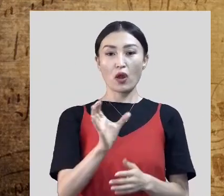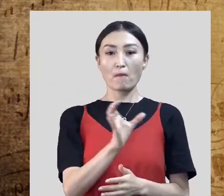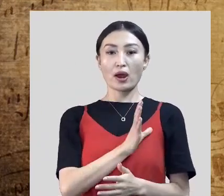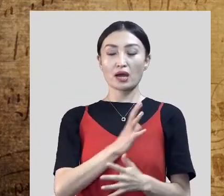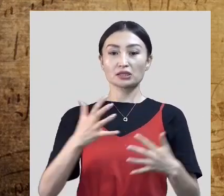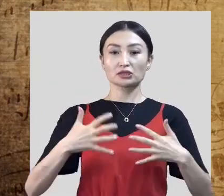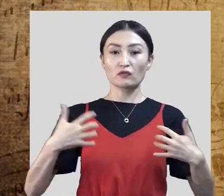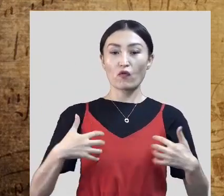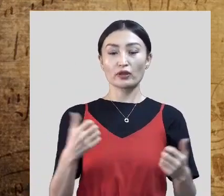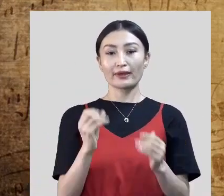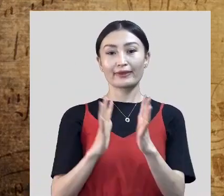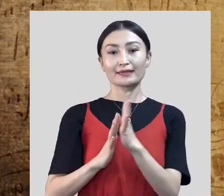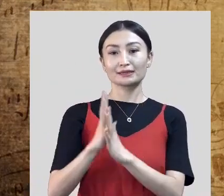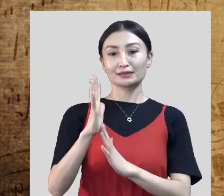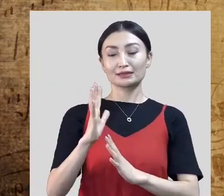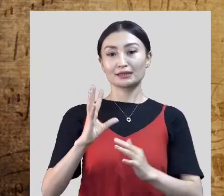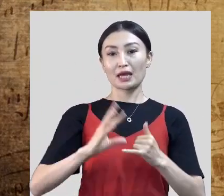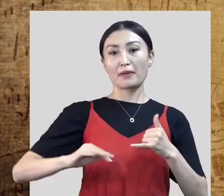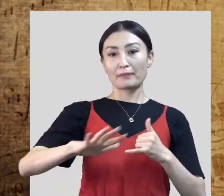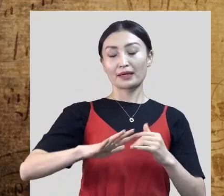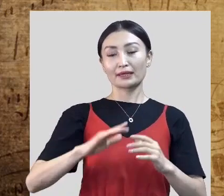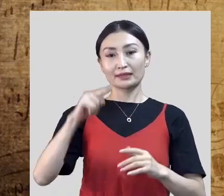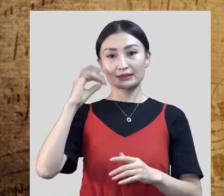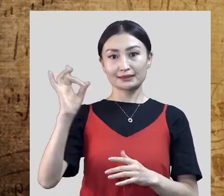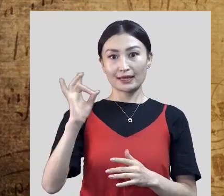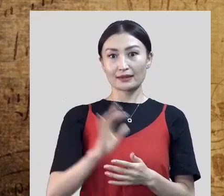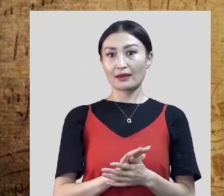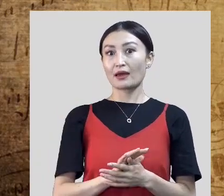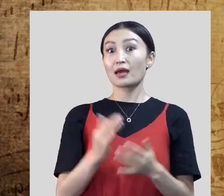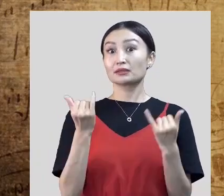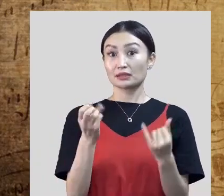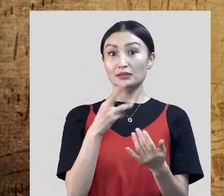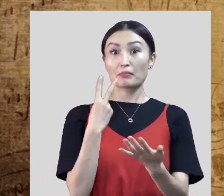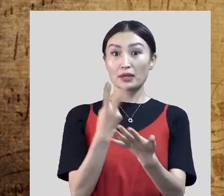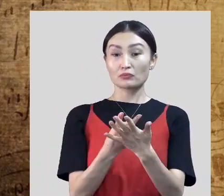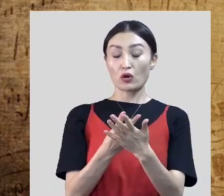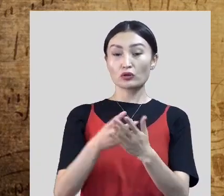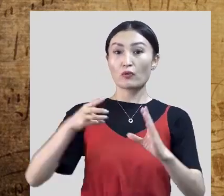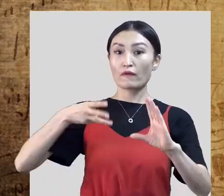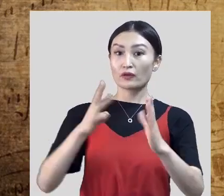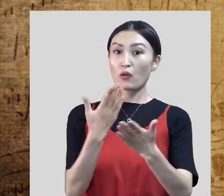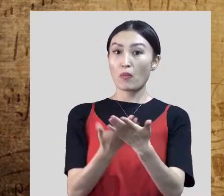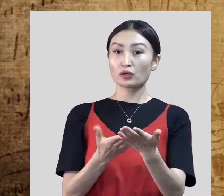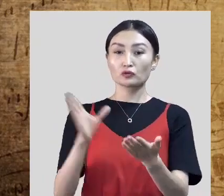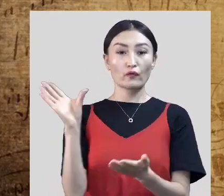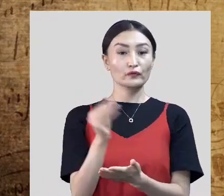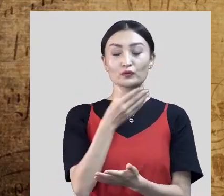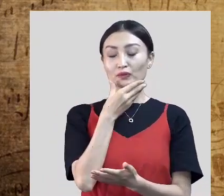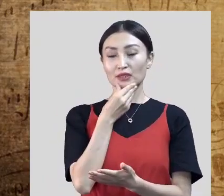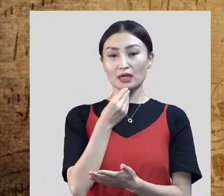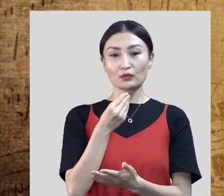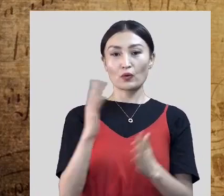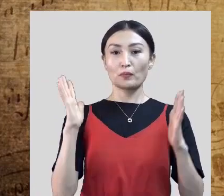животные и растительные миры Кыргызстана. Сейчас мы посмотрим видео, которое показывает всю красоту